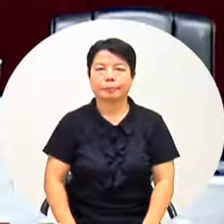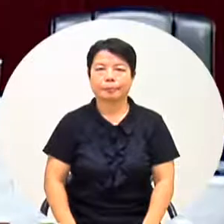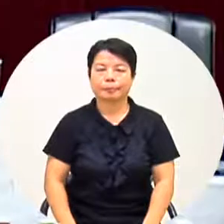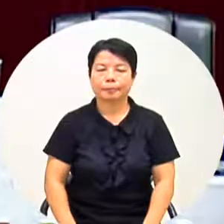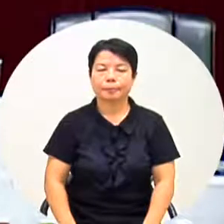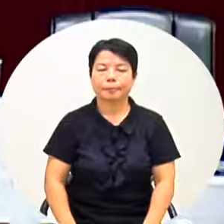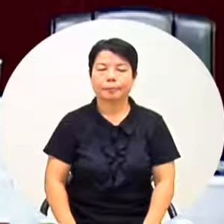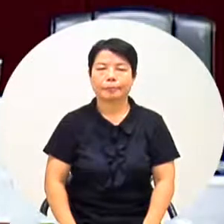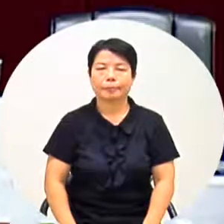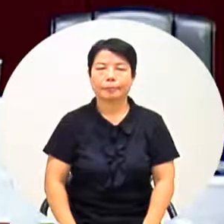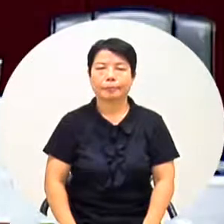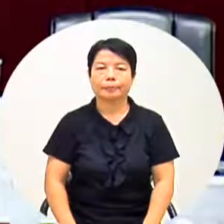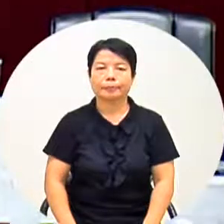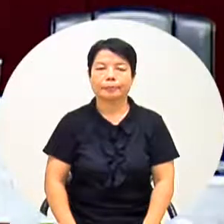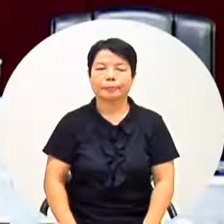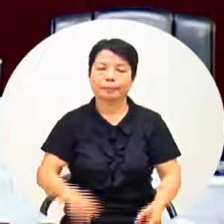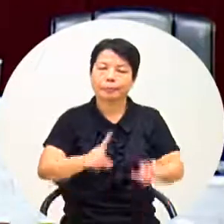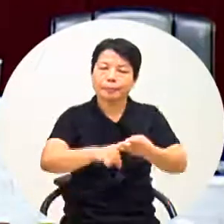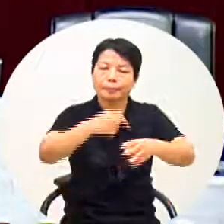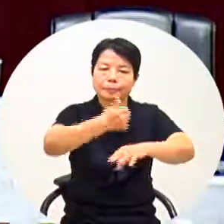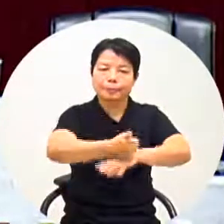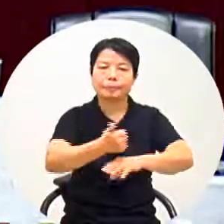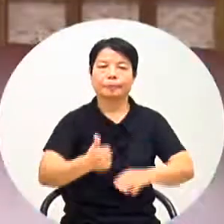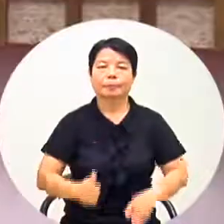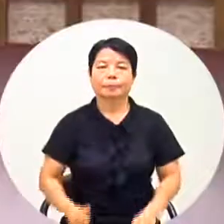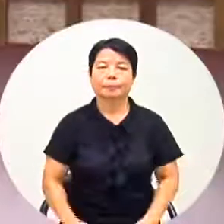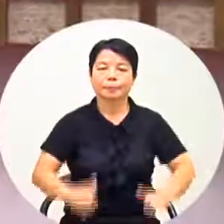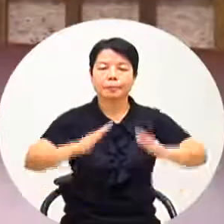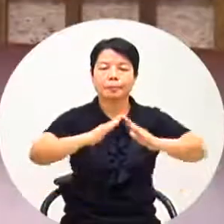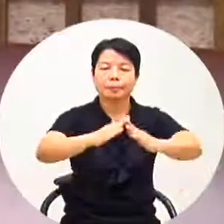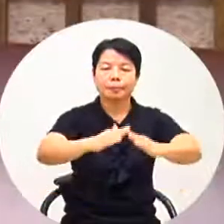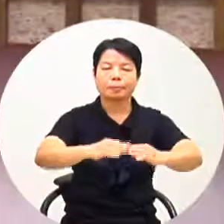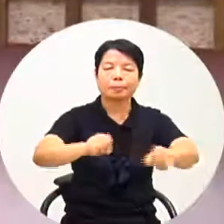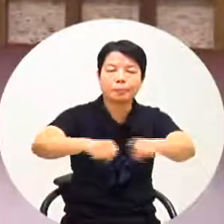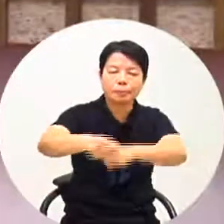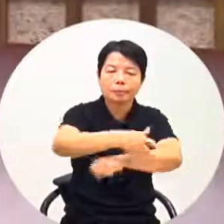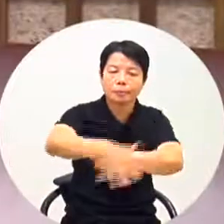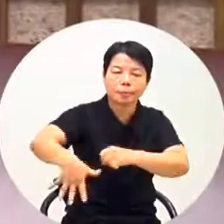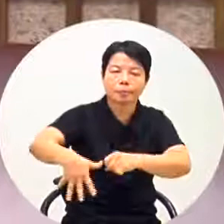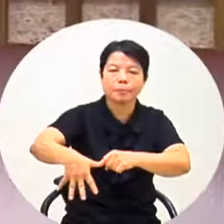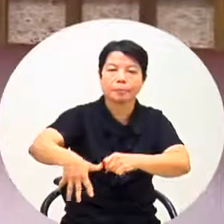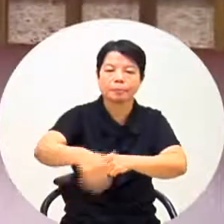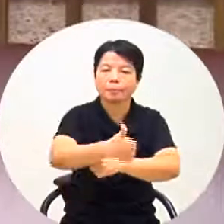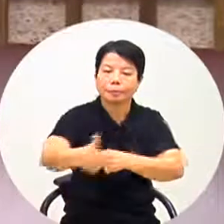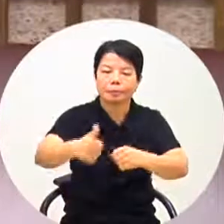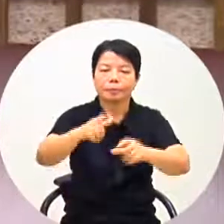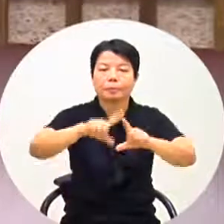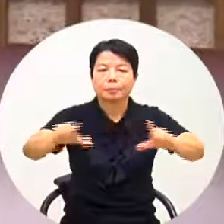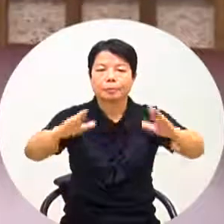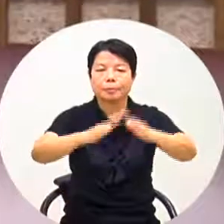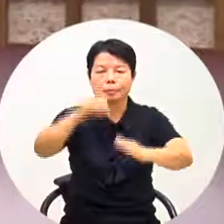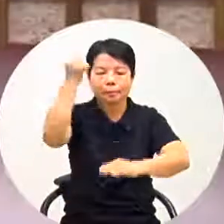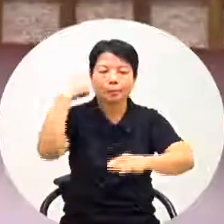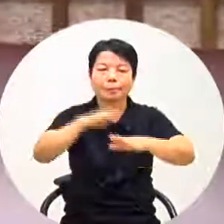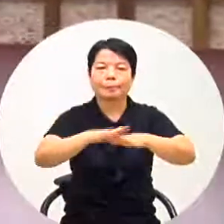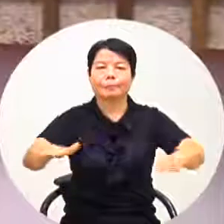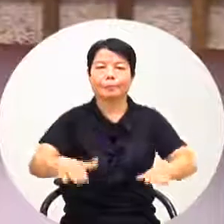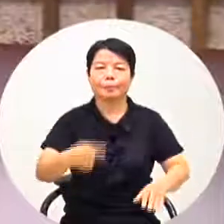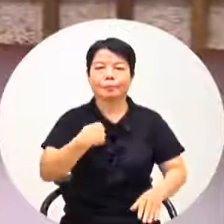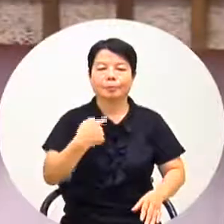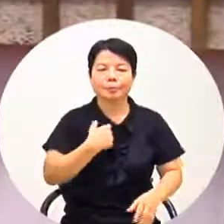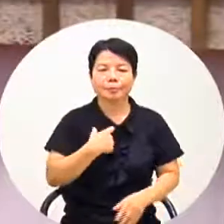谢。主席，咱都市计划委员会的委员，大家早安。我是高雄